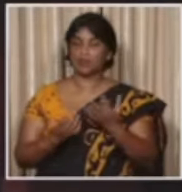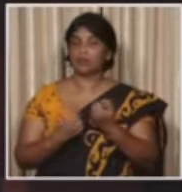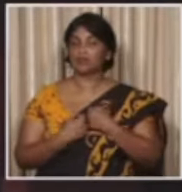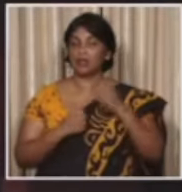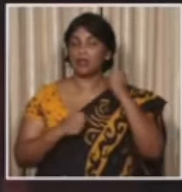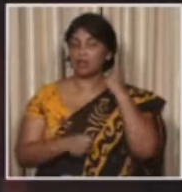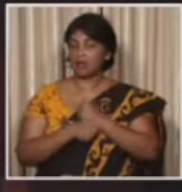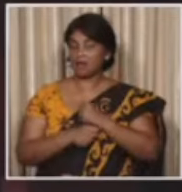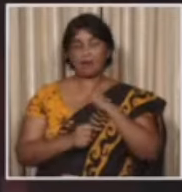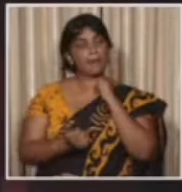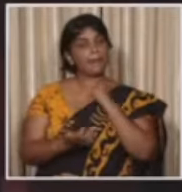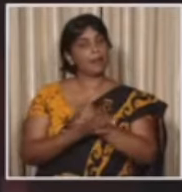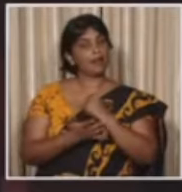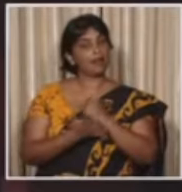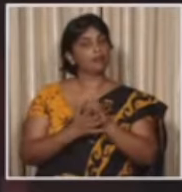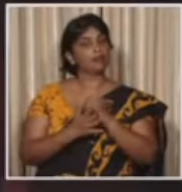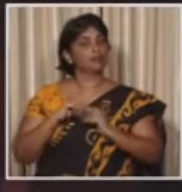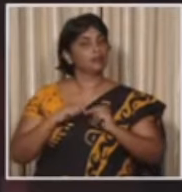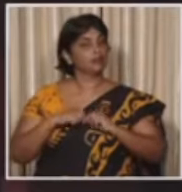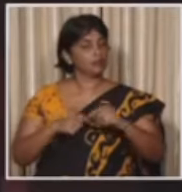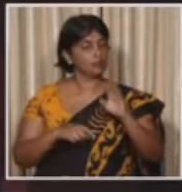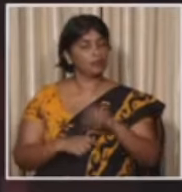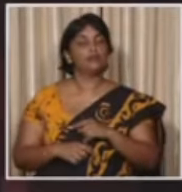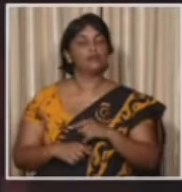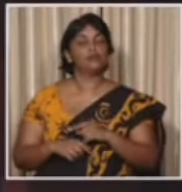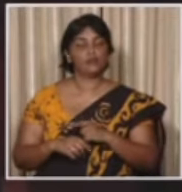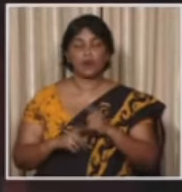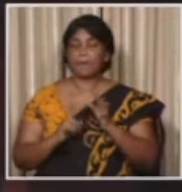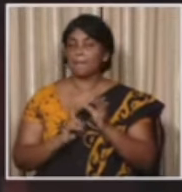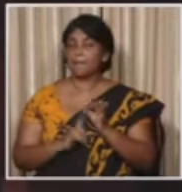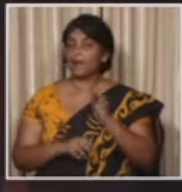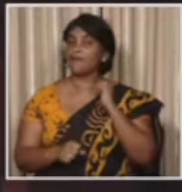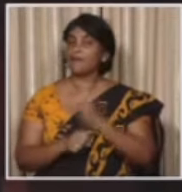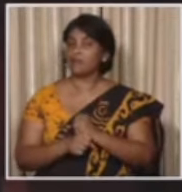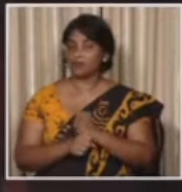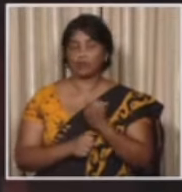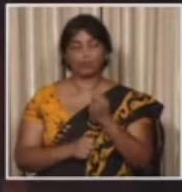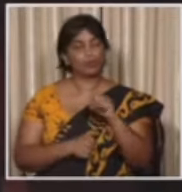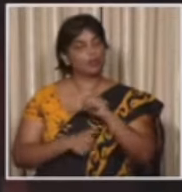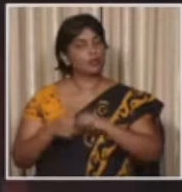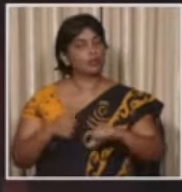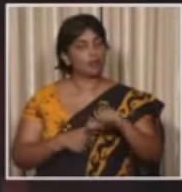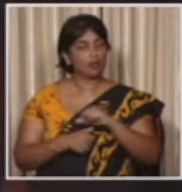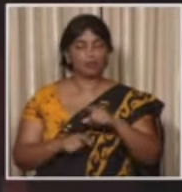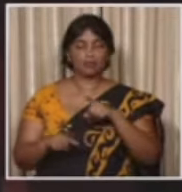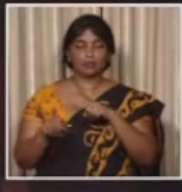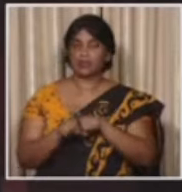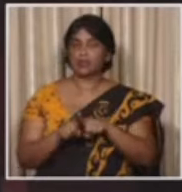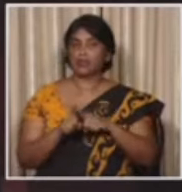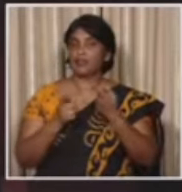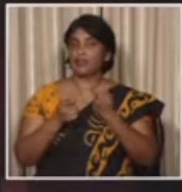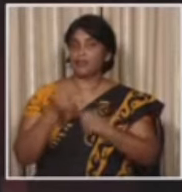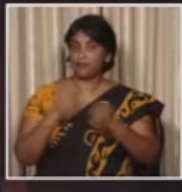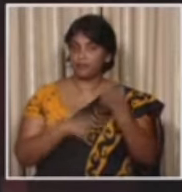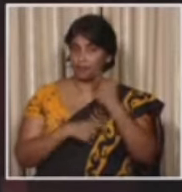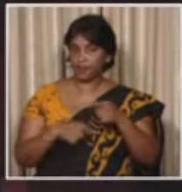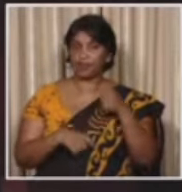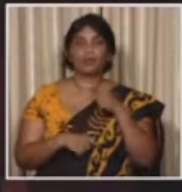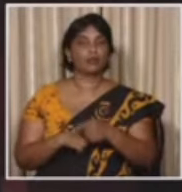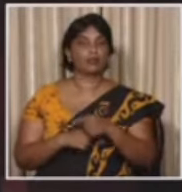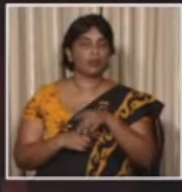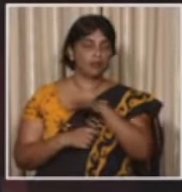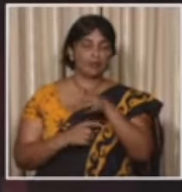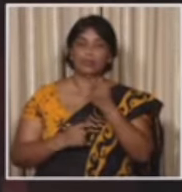රාජ්‍ය බැංකුව එම කටයුත්ත කරත් පෞද්ගලික බැංකුව මූල්‍ය ආයතන අදාළ වෙන්දේසි කිරීම සඳහා